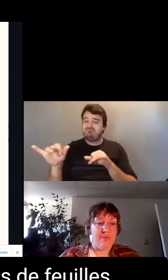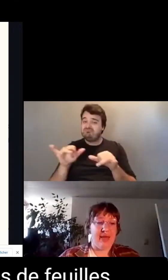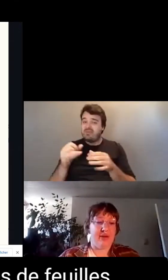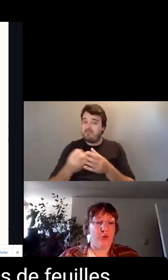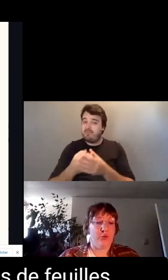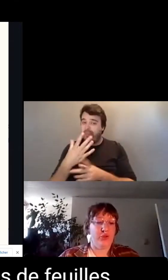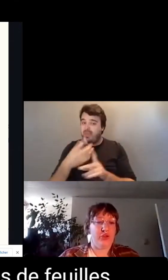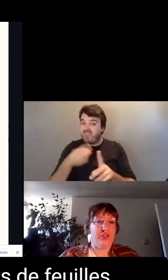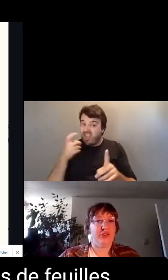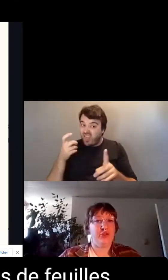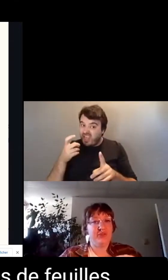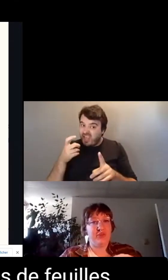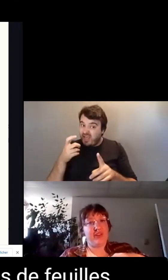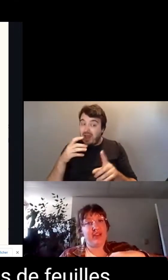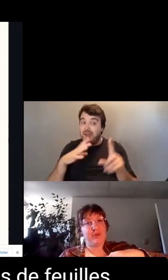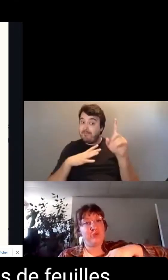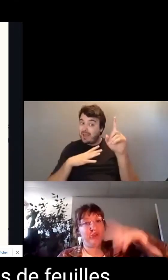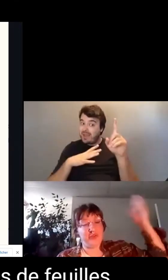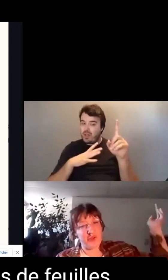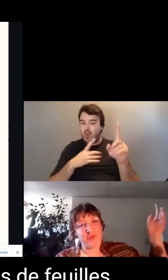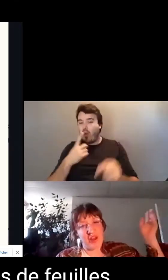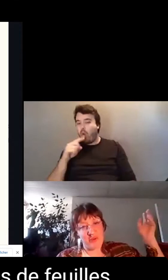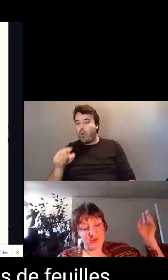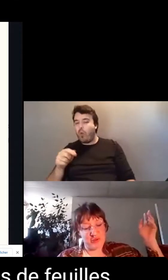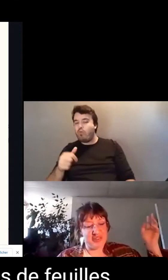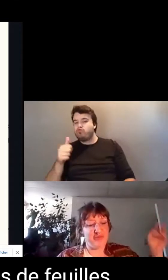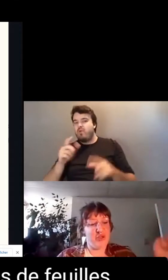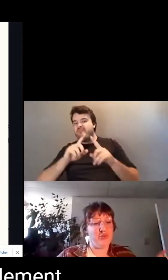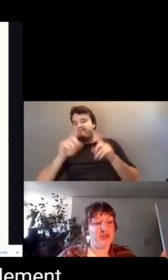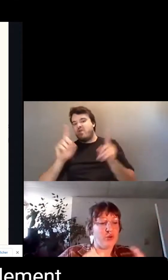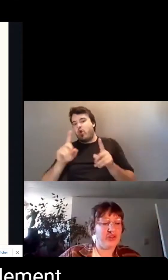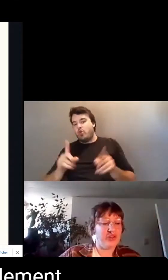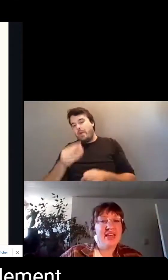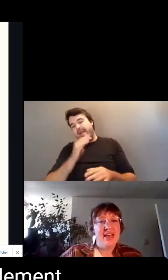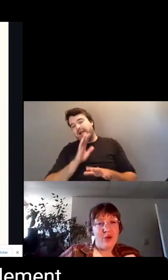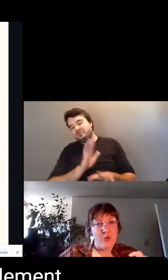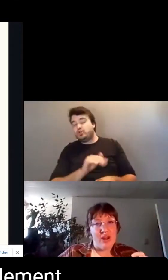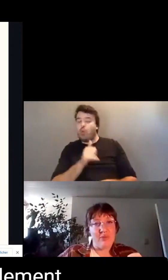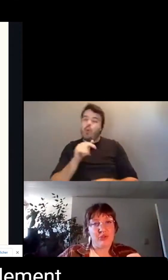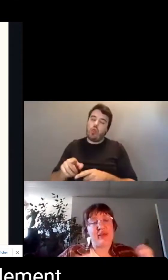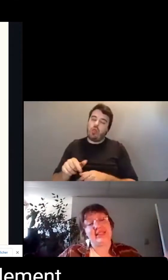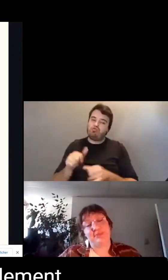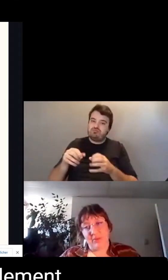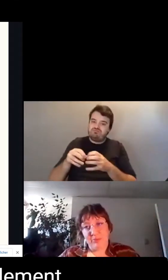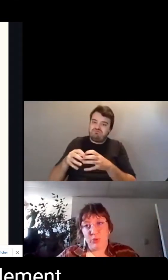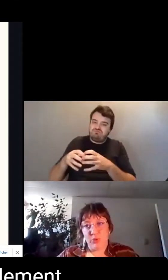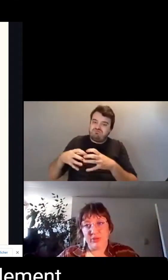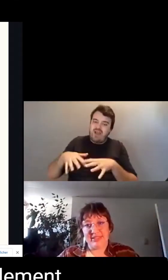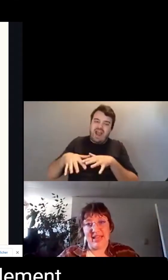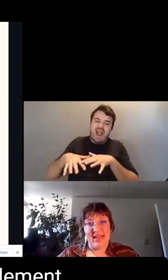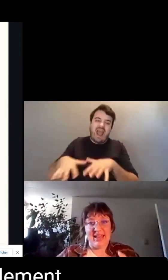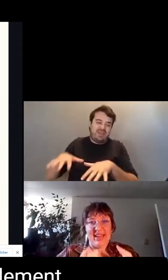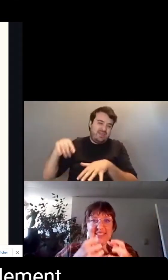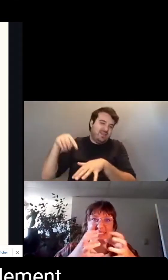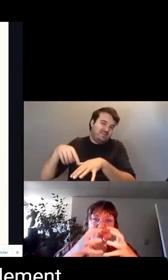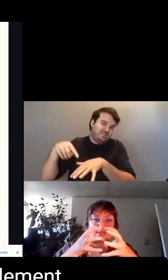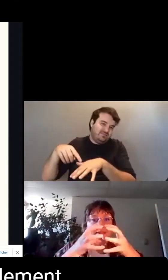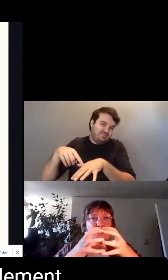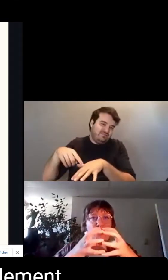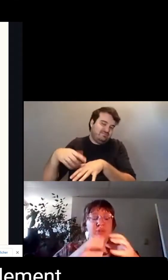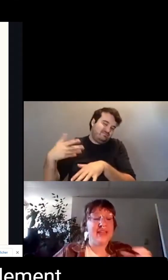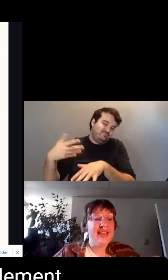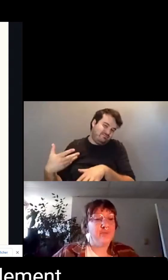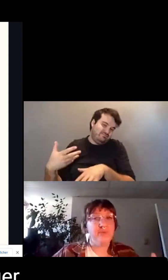plante. Par contre, il y en a une qui va faire plus de feuilles, puis on la mange pour ses feuilles, puis l'autre, on la mange principalement pour sa